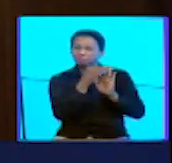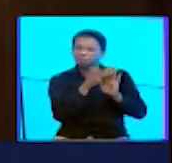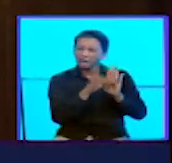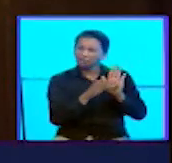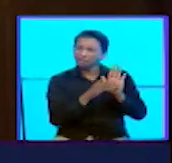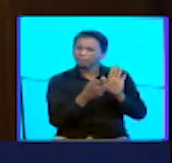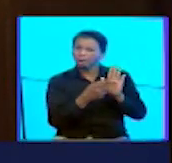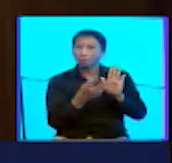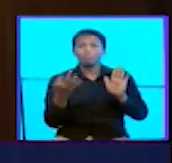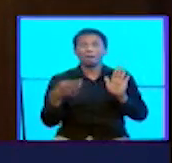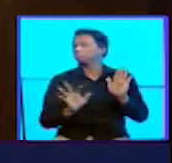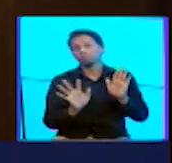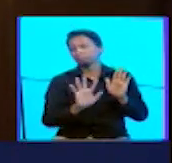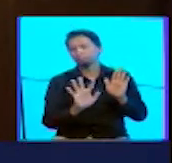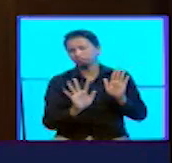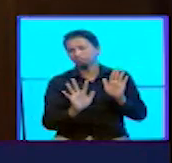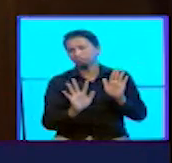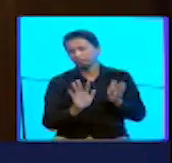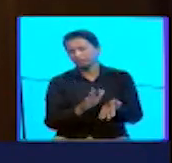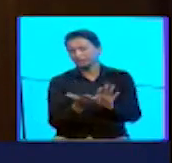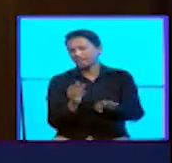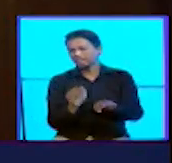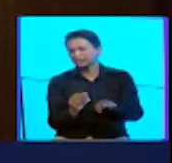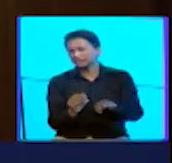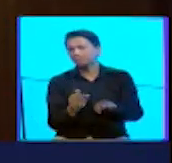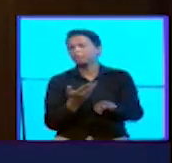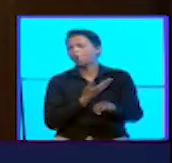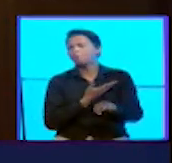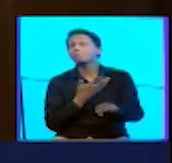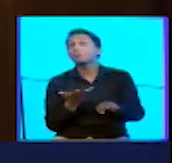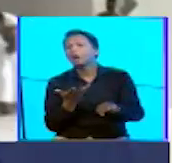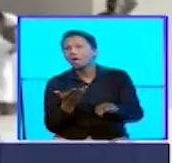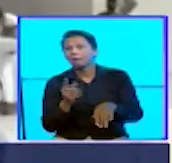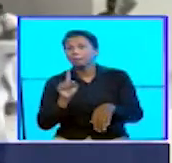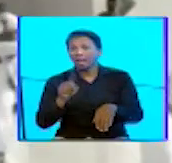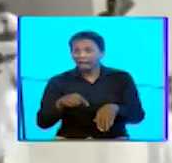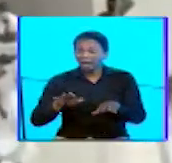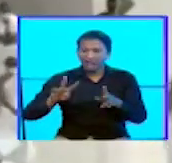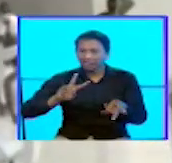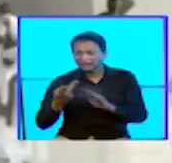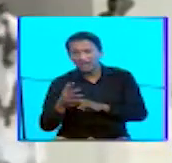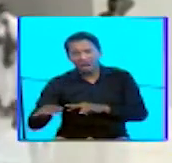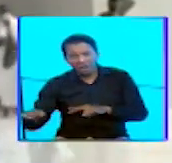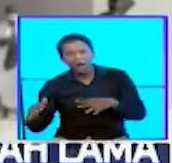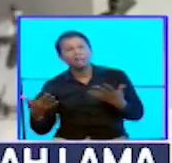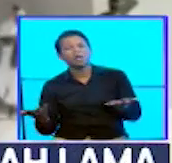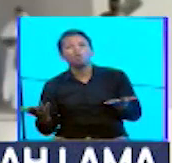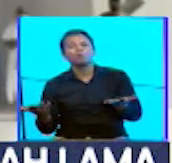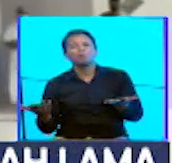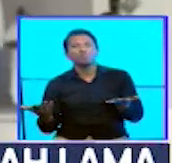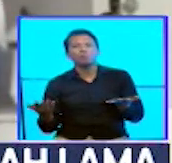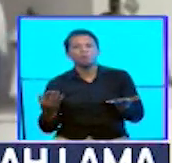porsinya, porsi jamaah yang sudah meninggal tersebut dipakai oleh ahli waris. Penundaan keberangkatan jemaah